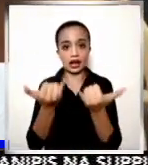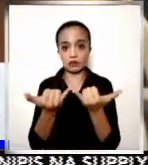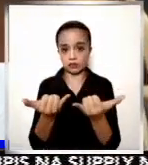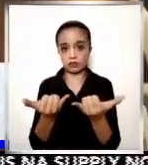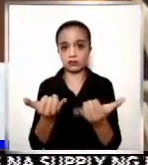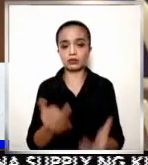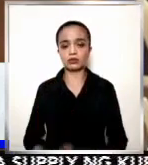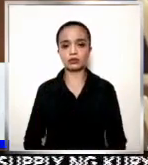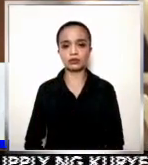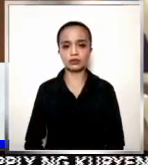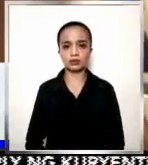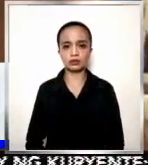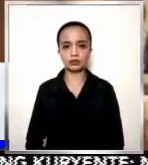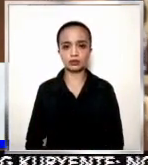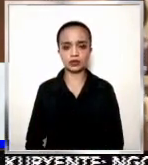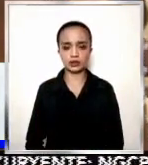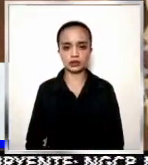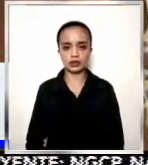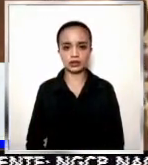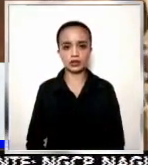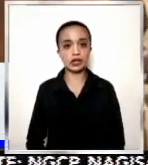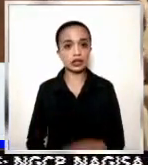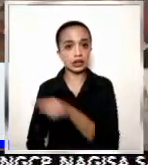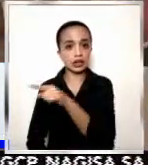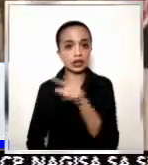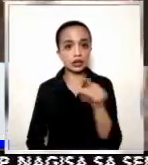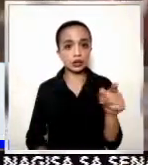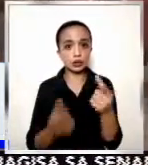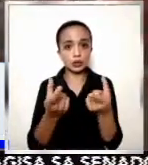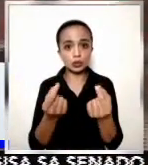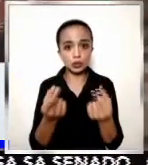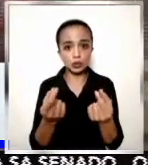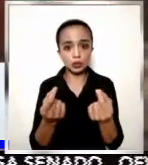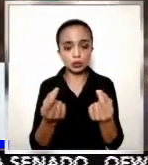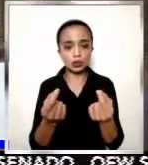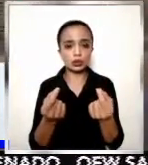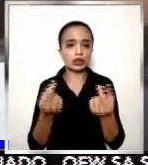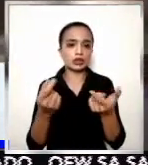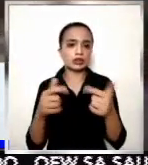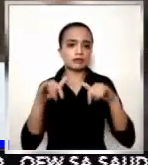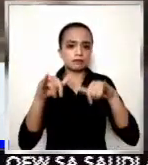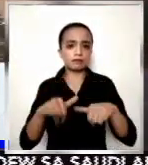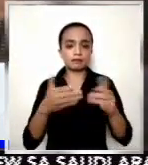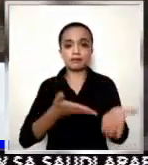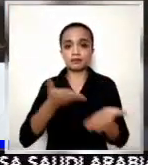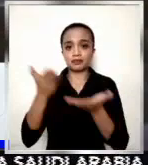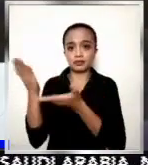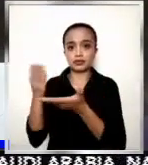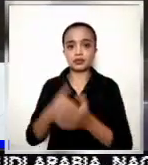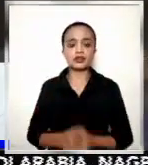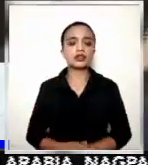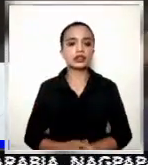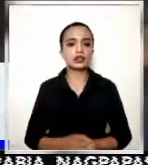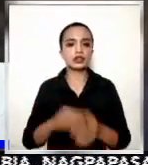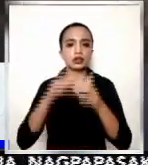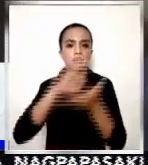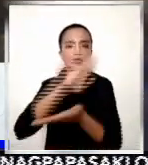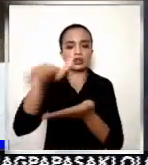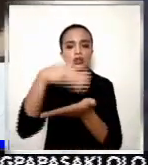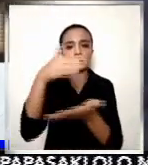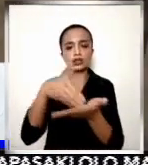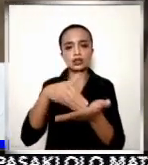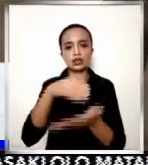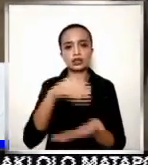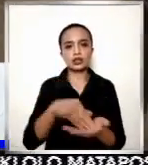nandito po kayo upang pangaralan lang muna. Dinala sila sa Operations Center ng City Disaster Risk Reduction and Management